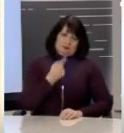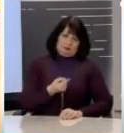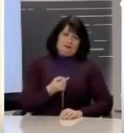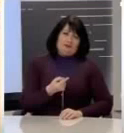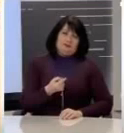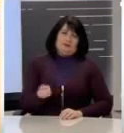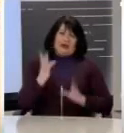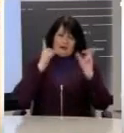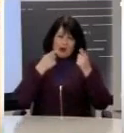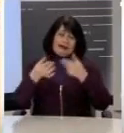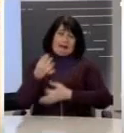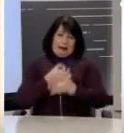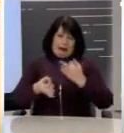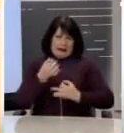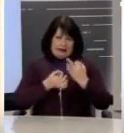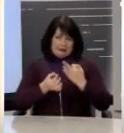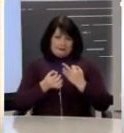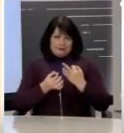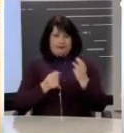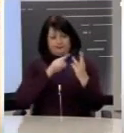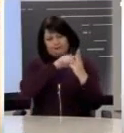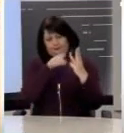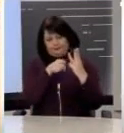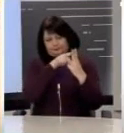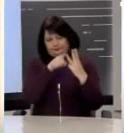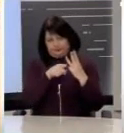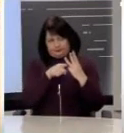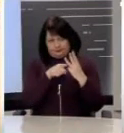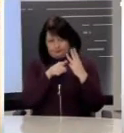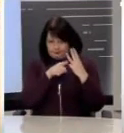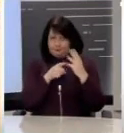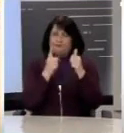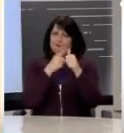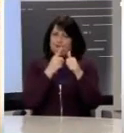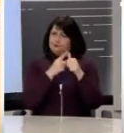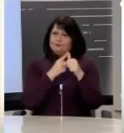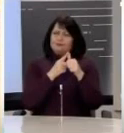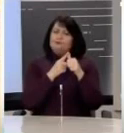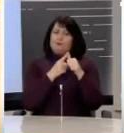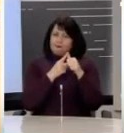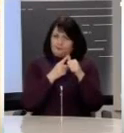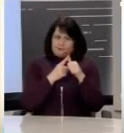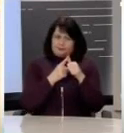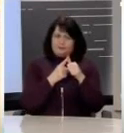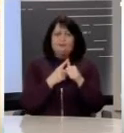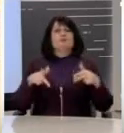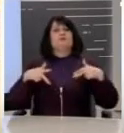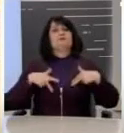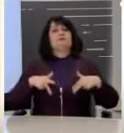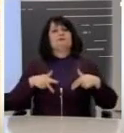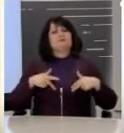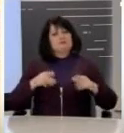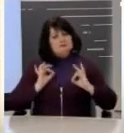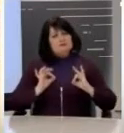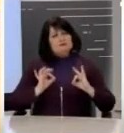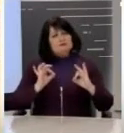της αξιωματικής αντιπολίτευσης, έχει τρία σκέλη. Σκέλος νούμερο ένα, η κυβέρνηση